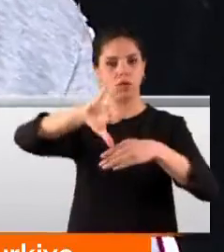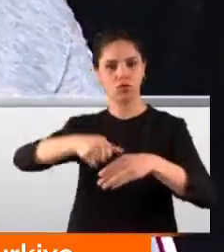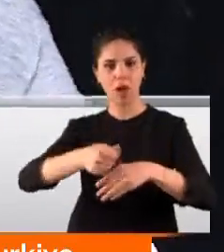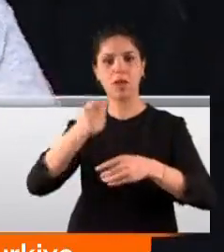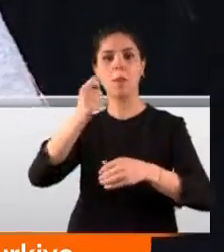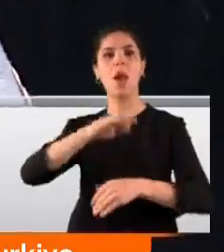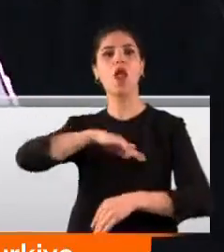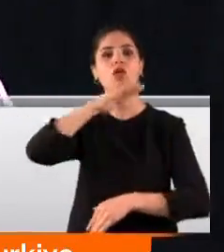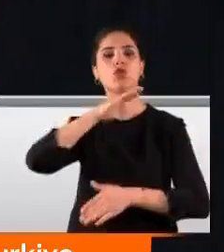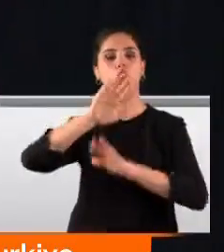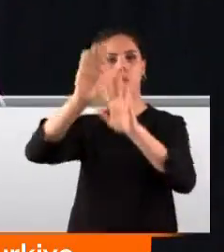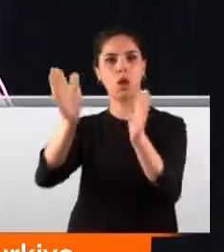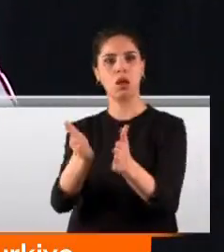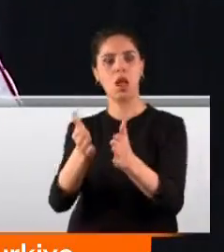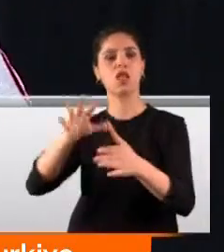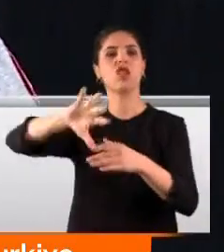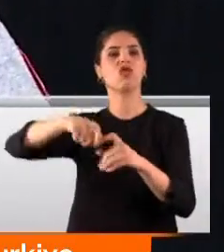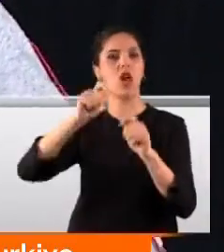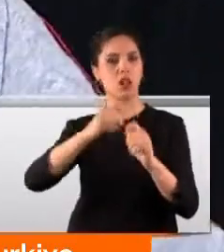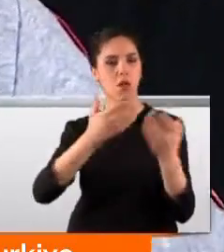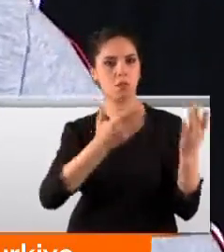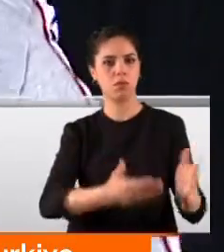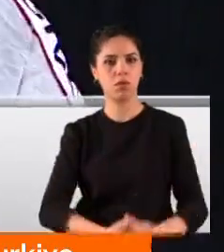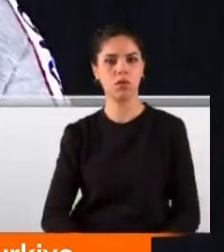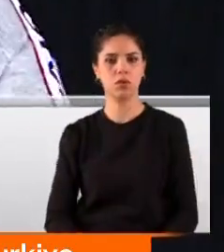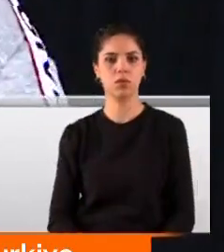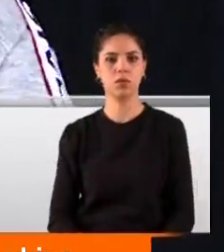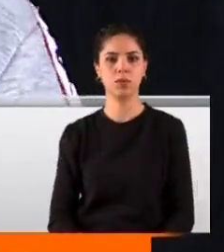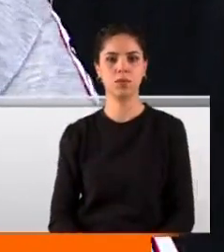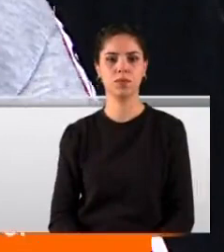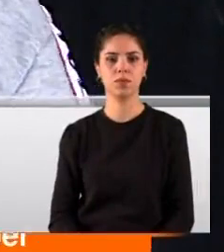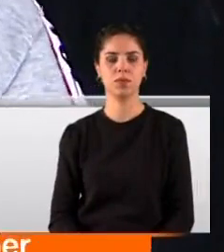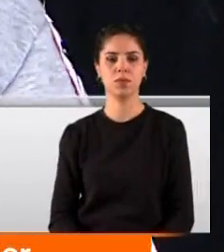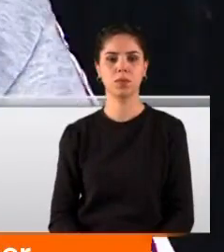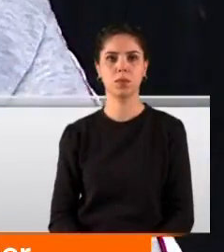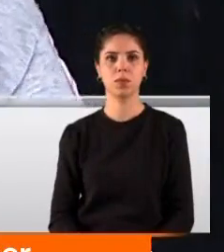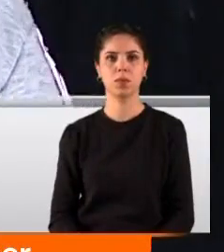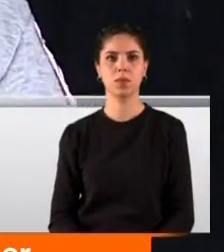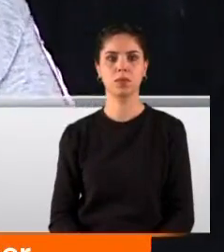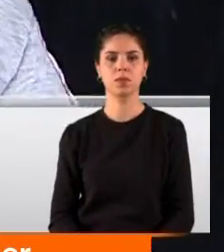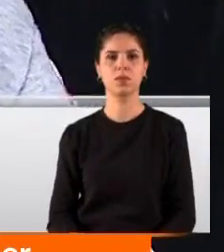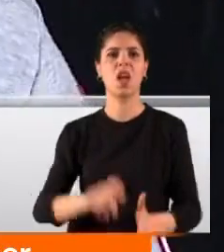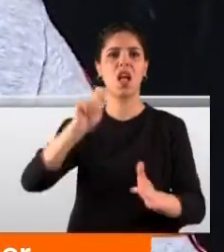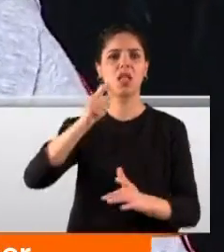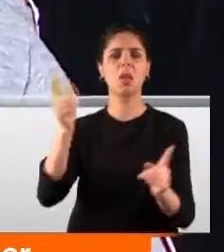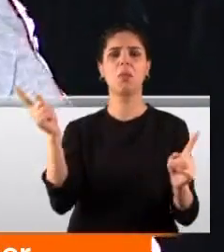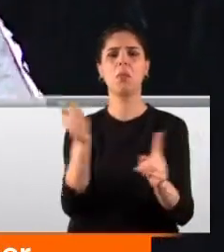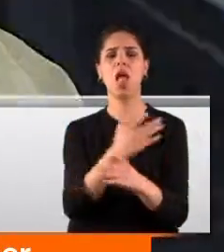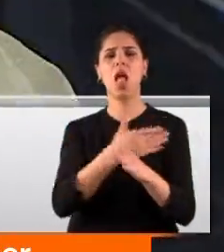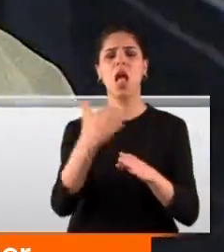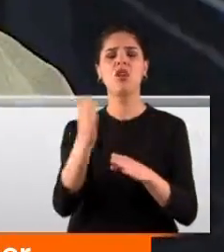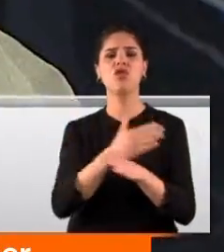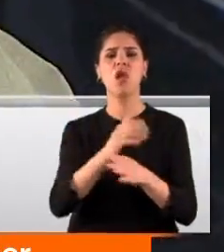arabalar çalmışlar, kasamız çalmışlar. Yani hiçbir şeye bakmamışlar. Ruhsatlarımız, anahtarlarımız, yedek anahtarlarımız hiçbir şeye